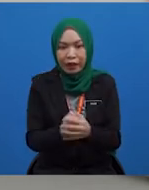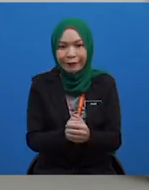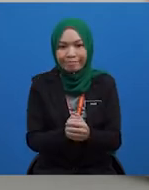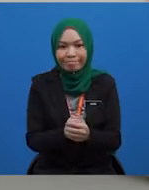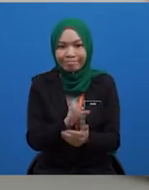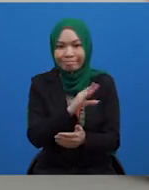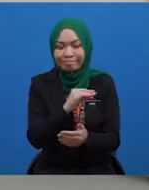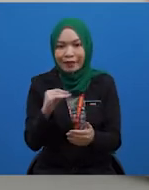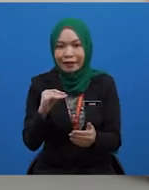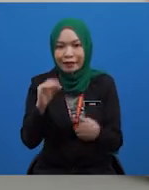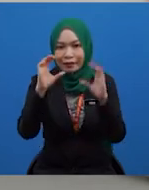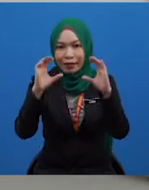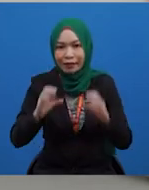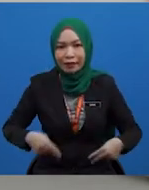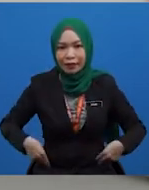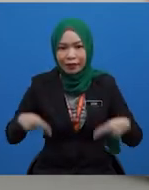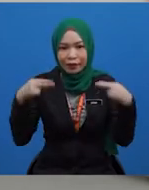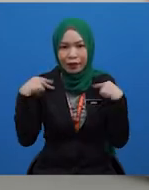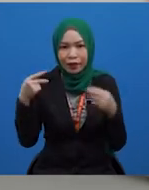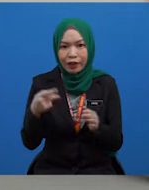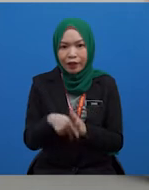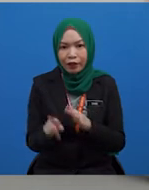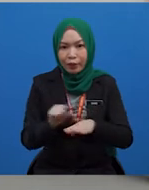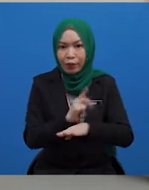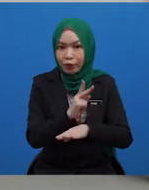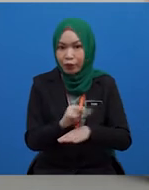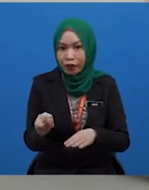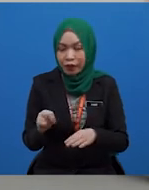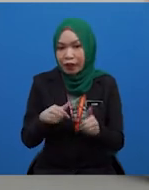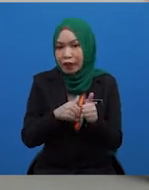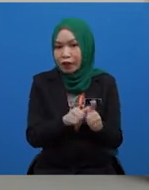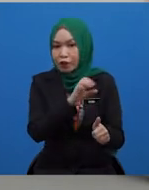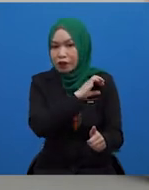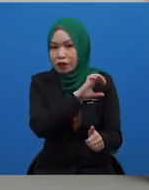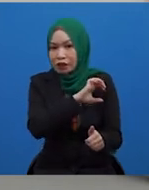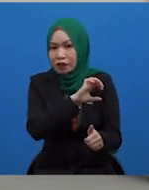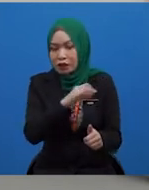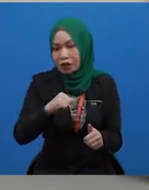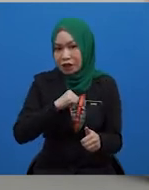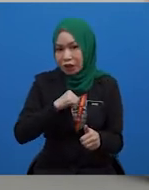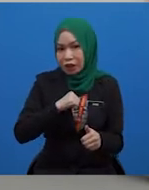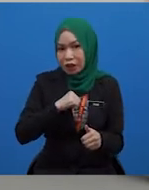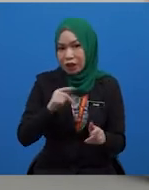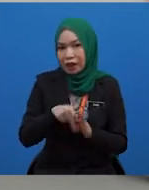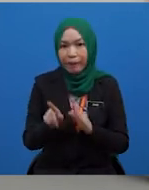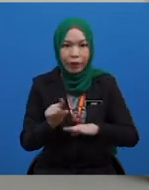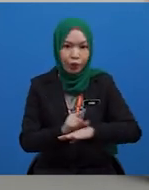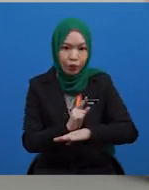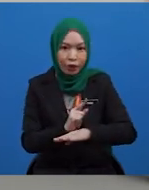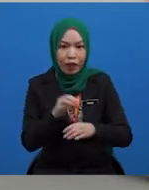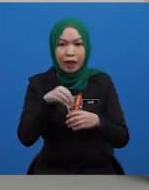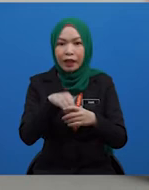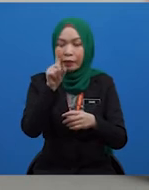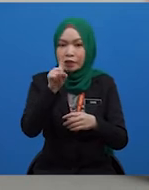diambil kira oleh seseorang pengguna dalam sesuatu kumpulan demografi yang sama di